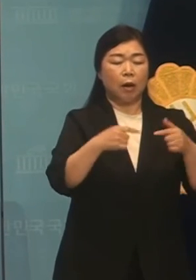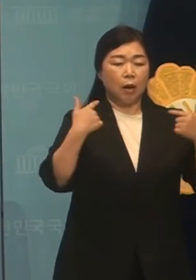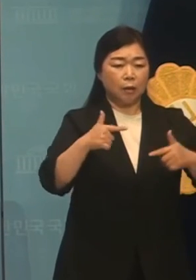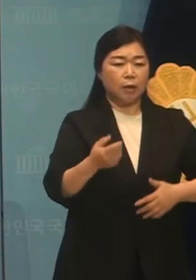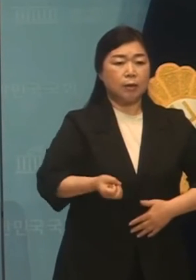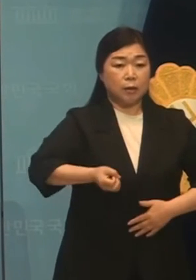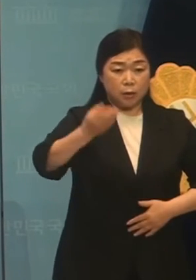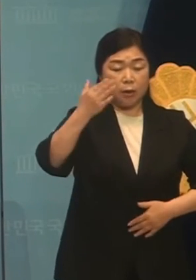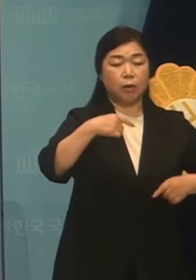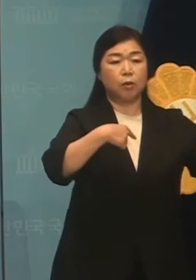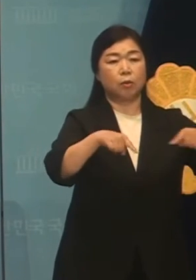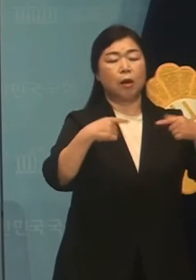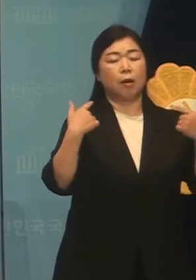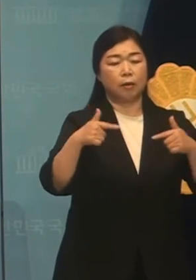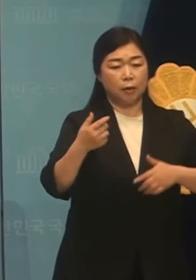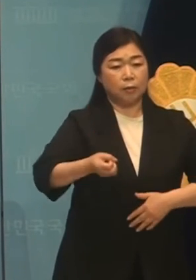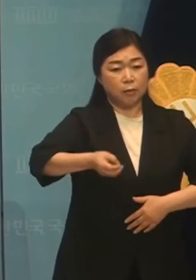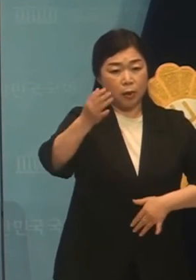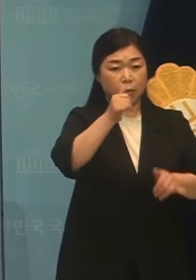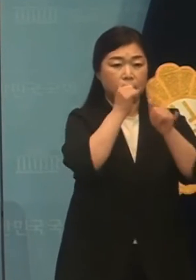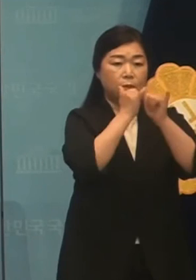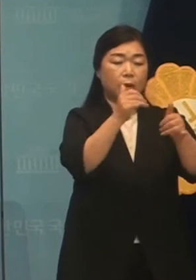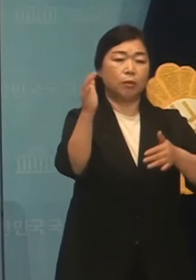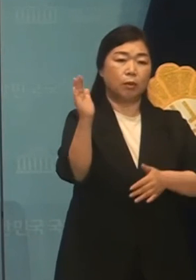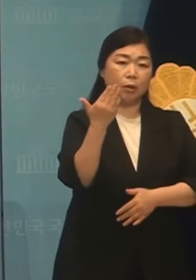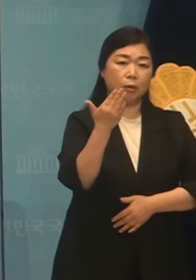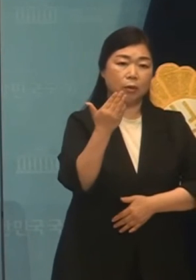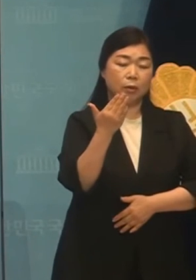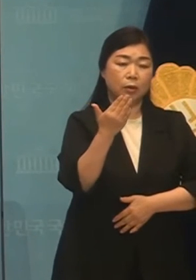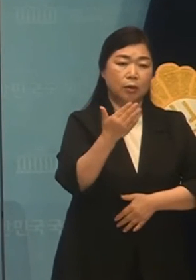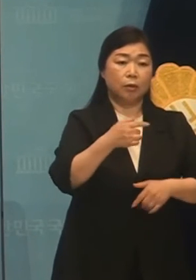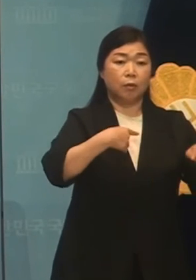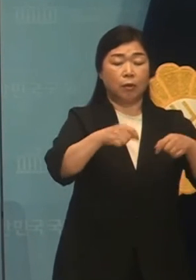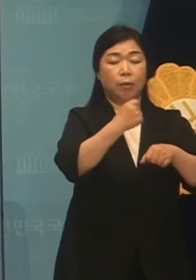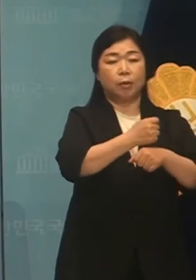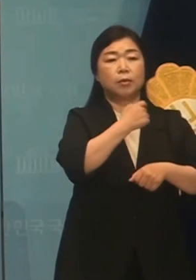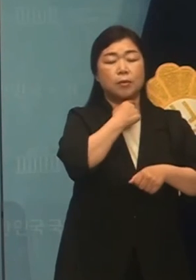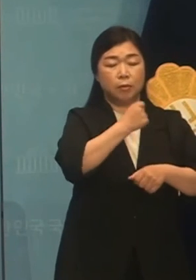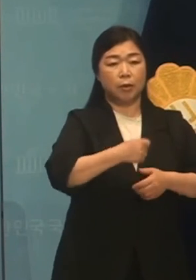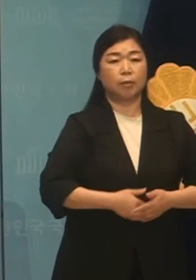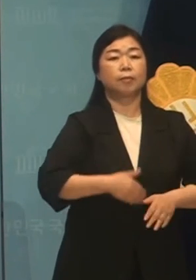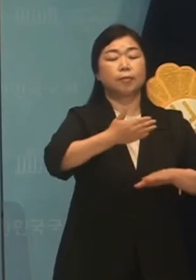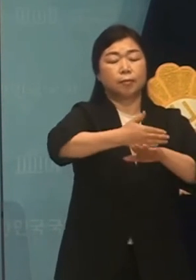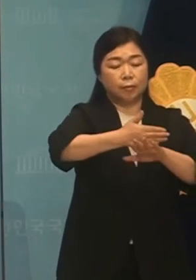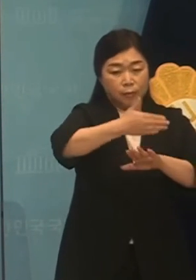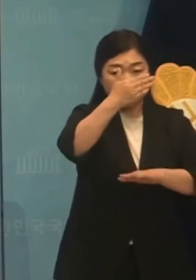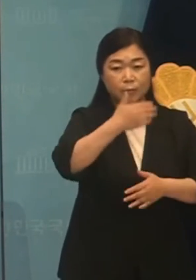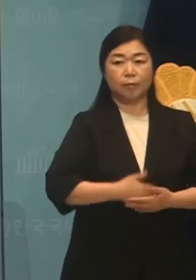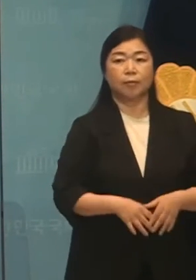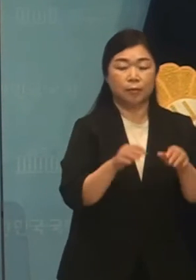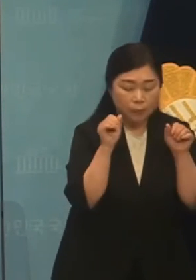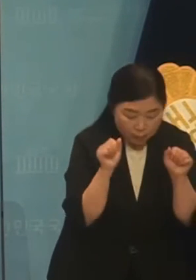이기는 정당, 항상 이기는 정당, 승리하는 정당을 만들도록 하겠습니다. 고맙습니다.